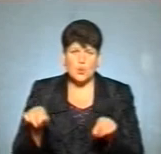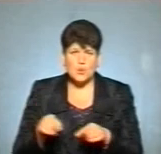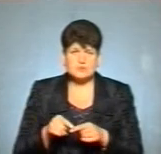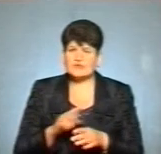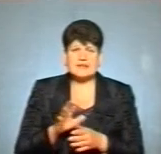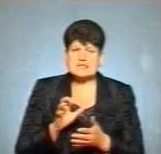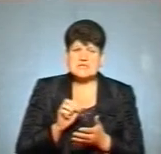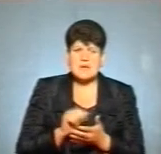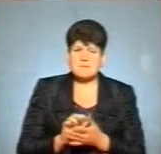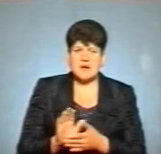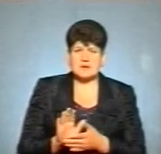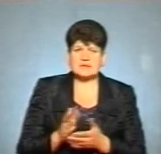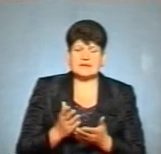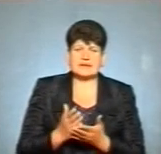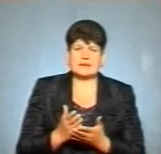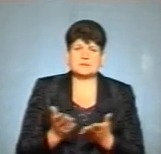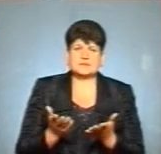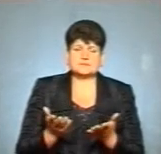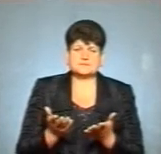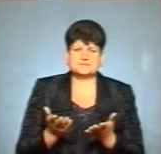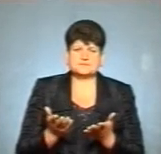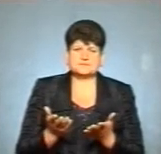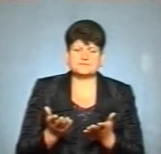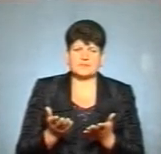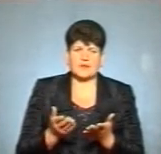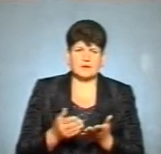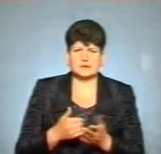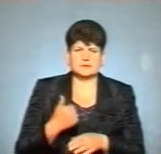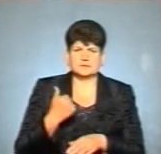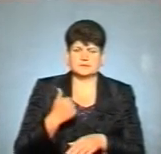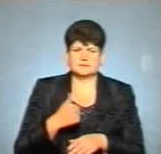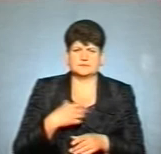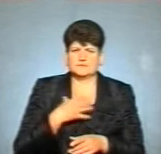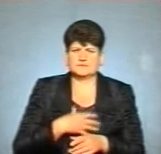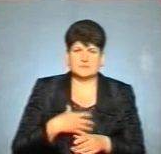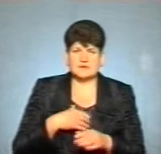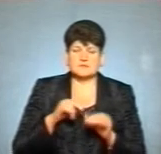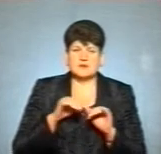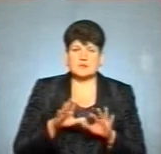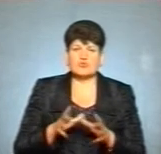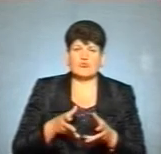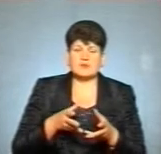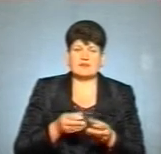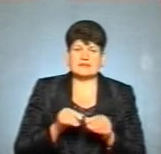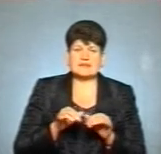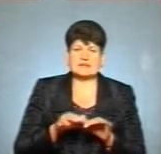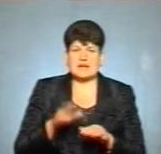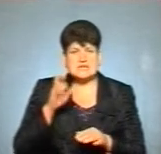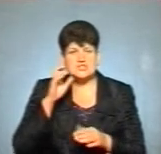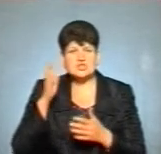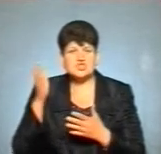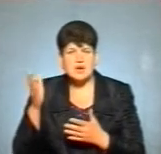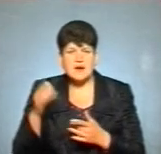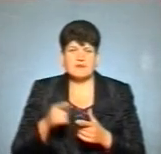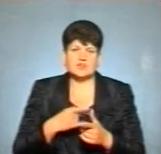не займаються якимось концептуальними, скажімо, такими стратегічними речами, які будуть впливати на діяльність, скажімо, там, держави, чи